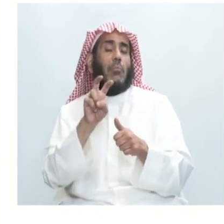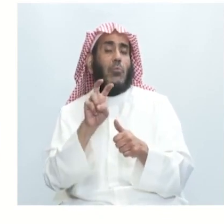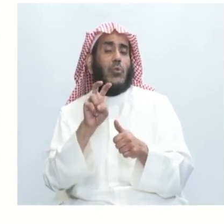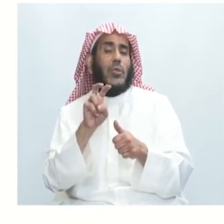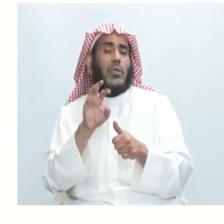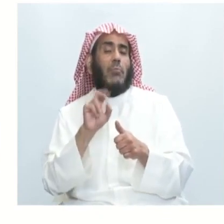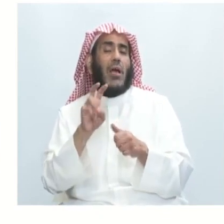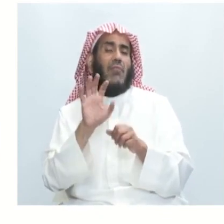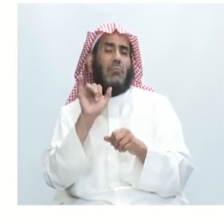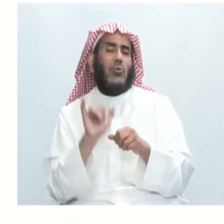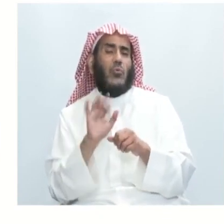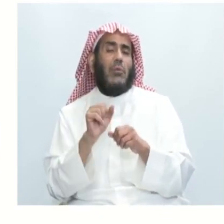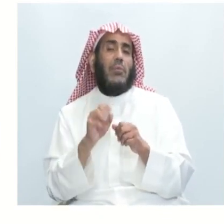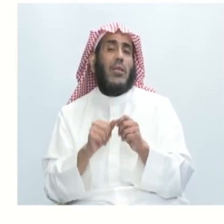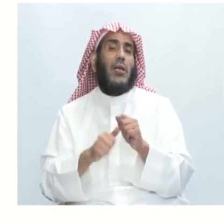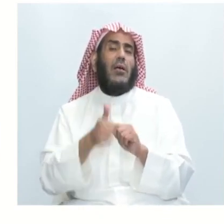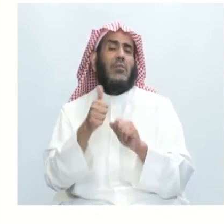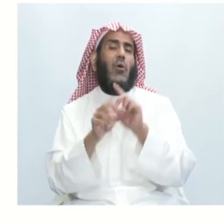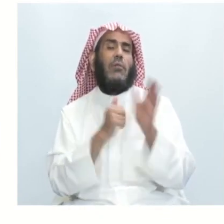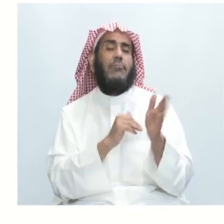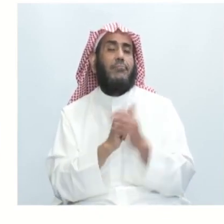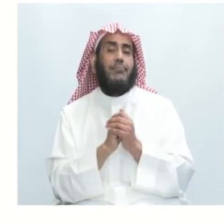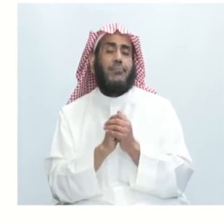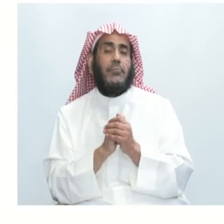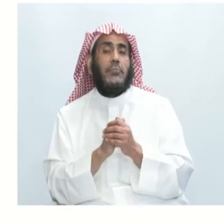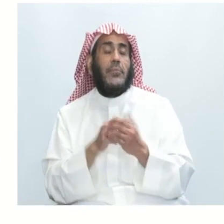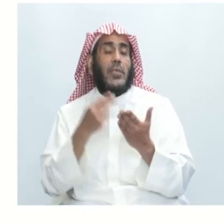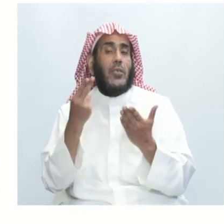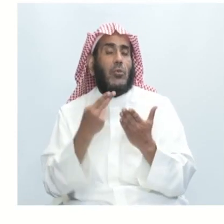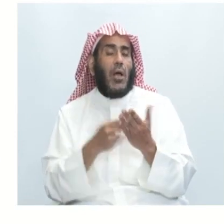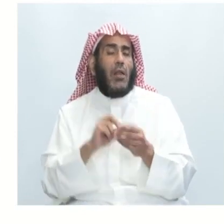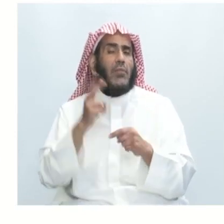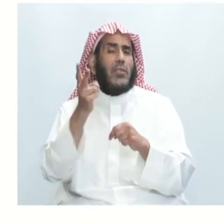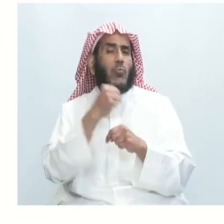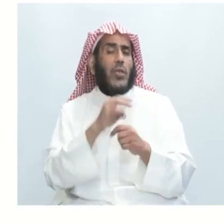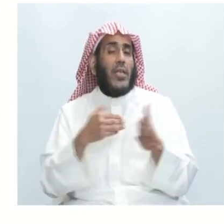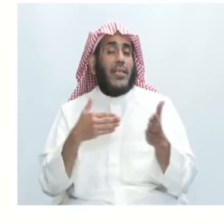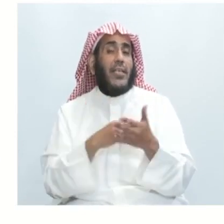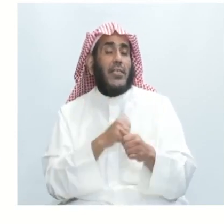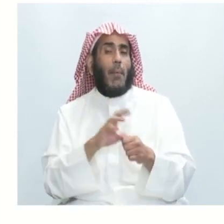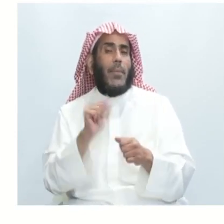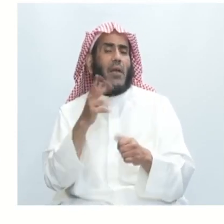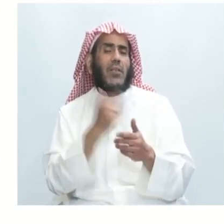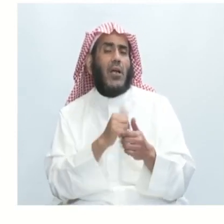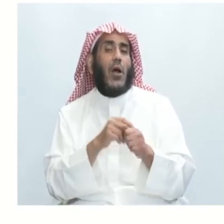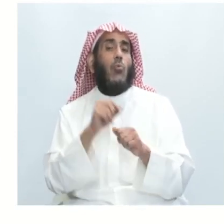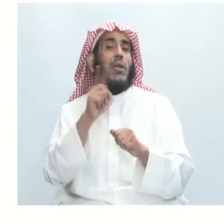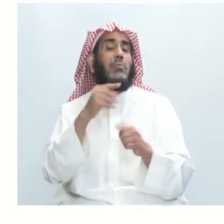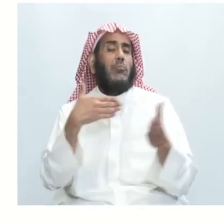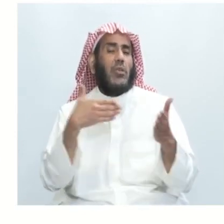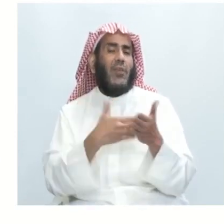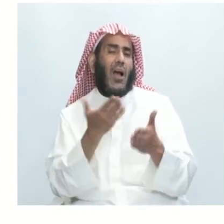بالالف مقصوره بهمزه فوق الالف اذا كتابه يكتب عرفت تنويم اذا انتهى الاسم بحرف صحيح او بهمزه متطرفه